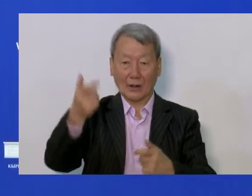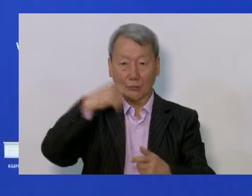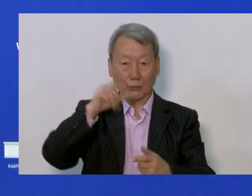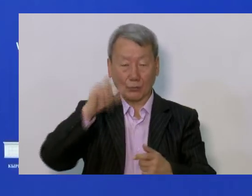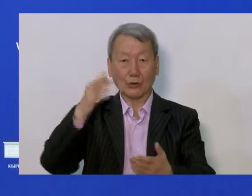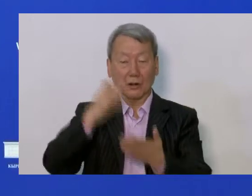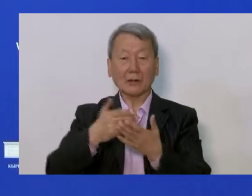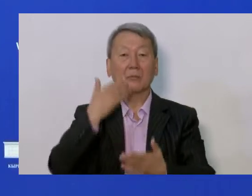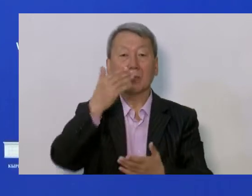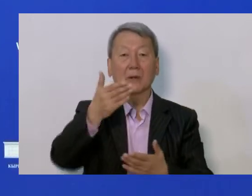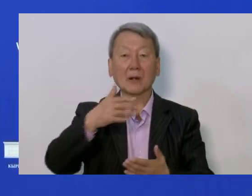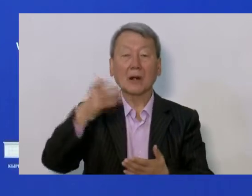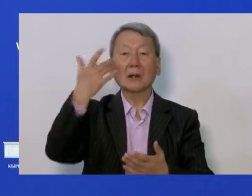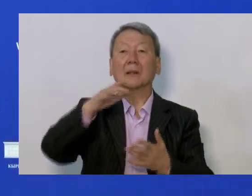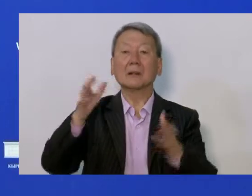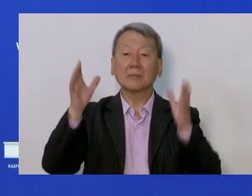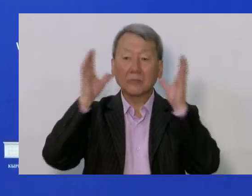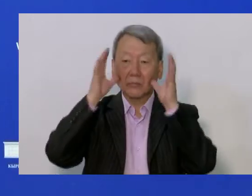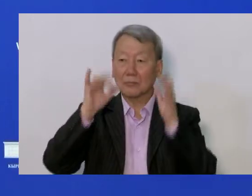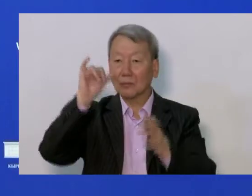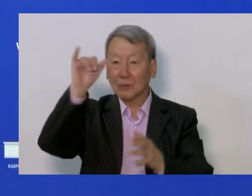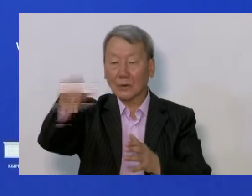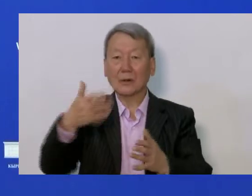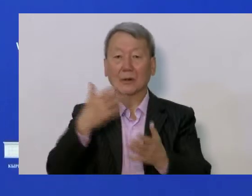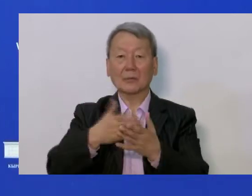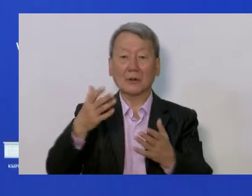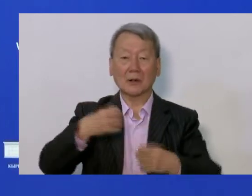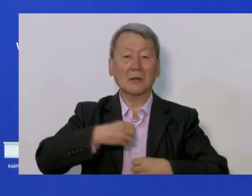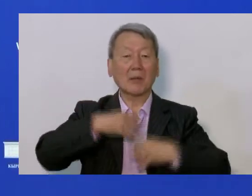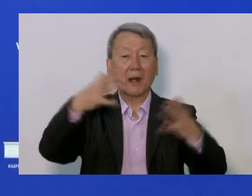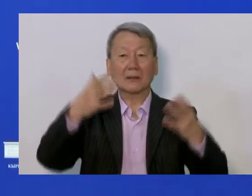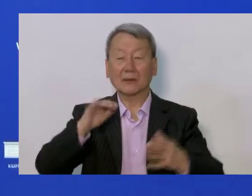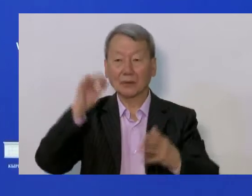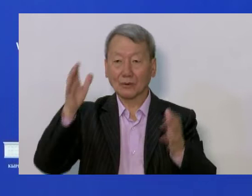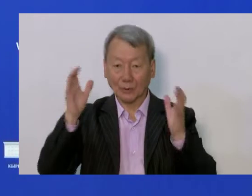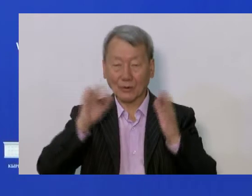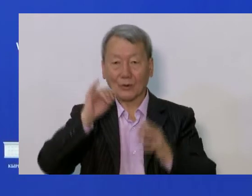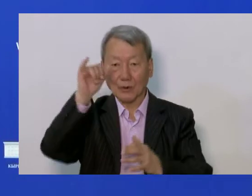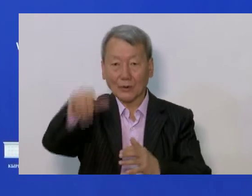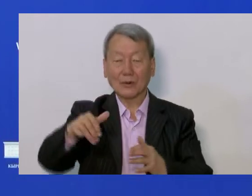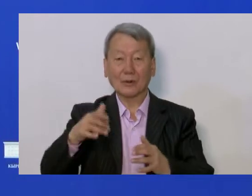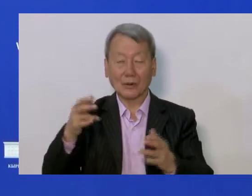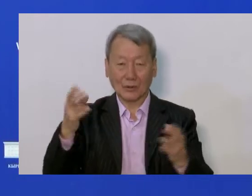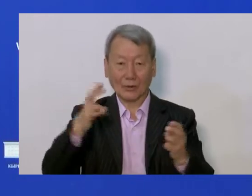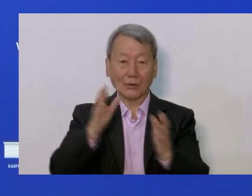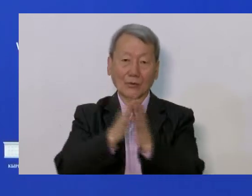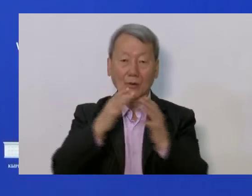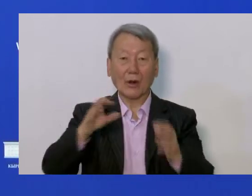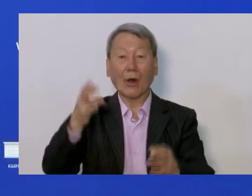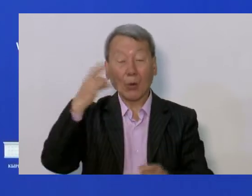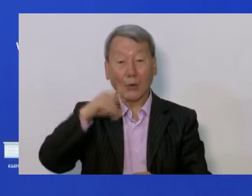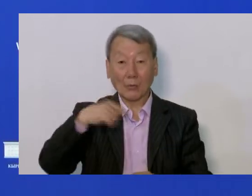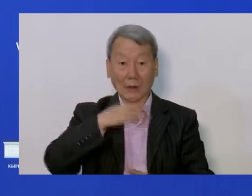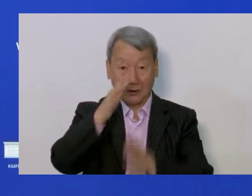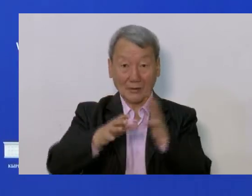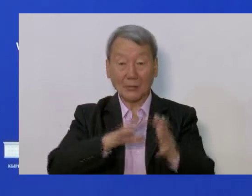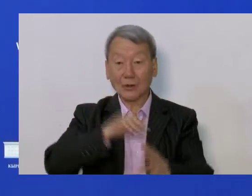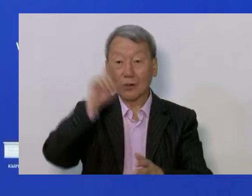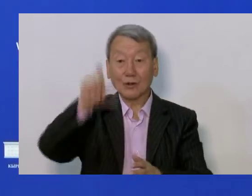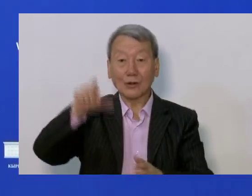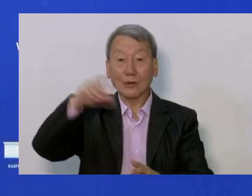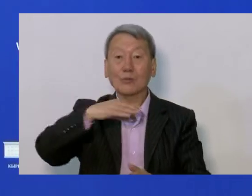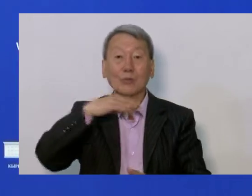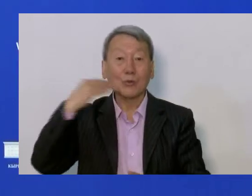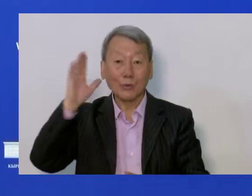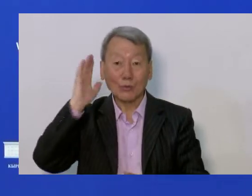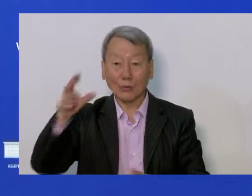жатышат. Ушу той ашка кайра уруксат берсеңиздер деп куран окутуу жагдайлар болуп атат деп, бирок ал жерге жанакындай көпчүлүк